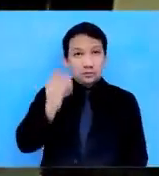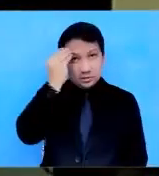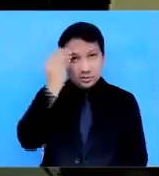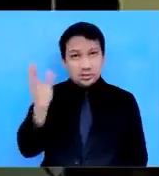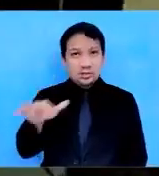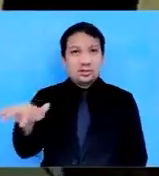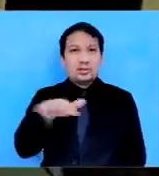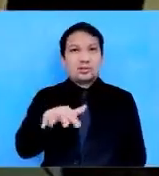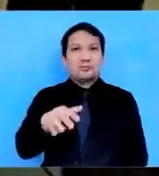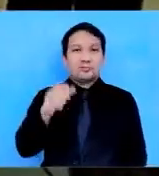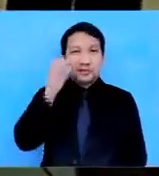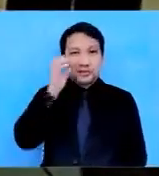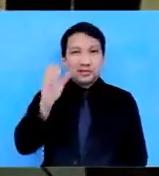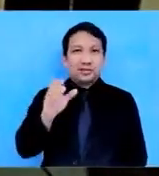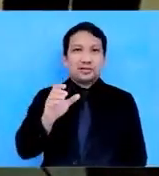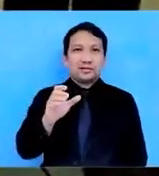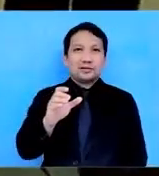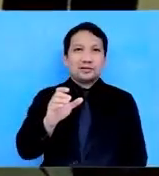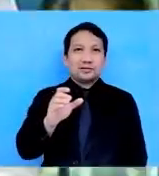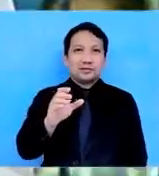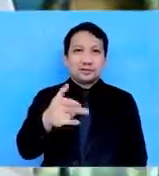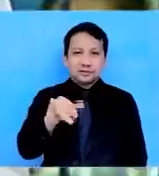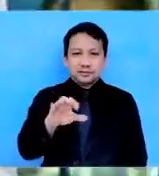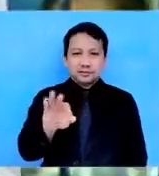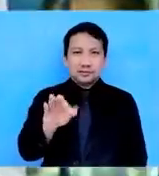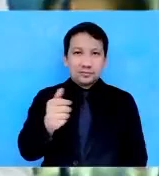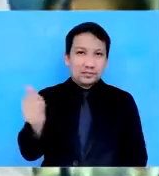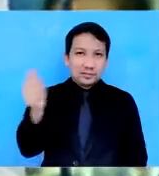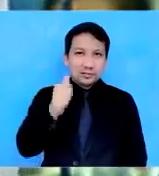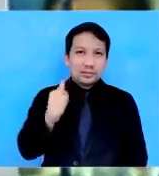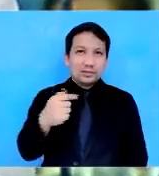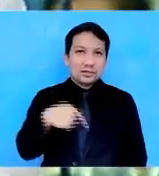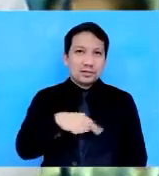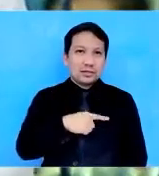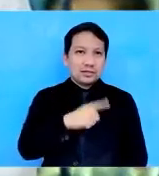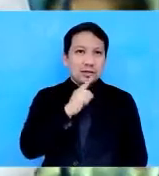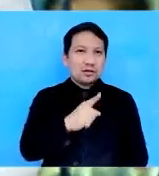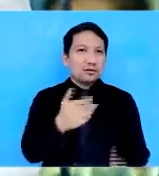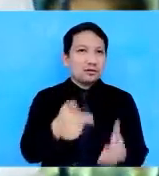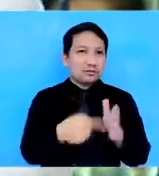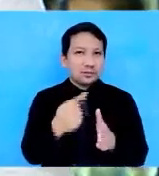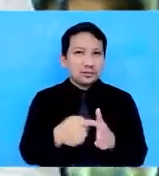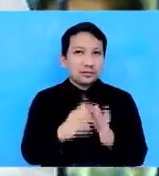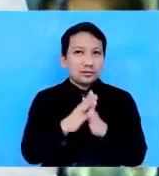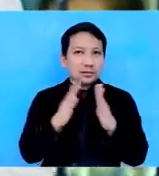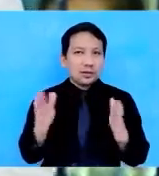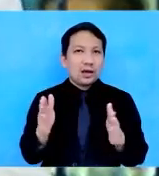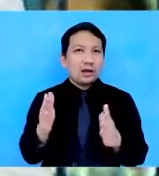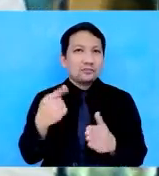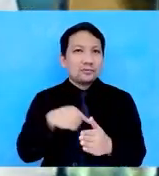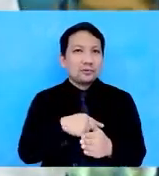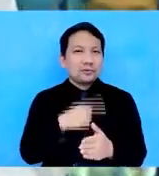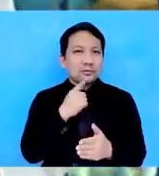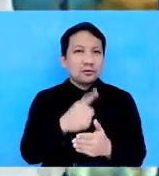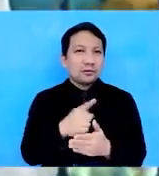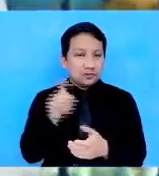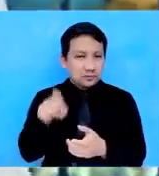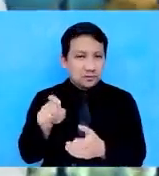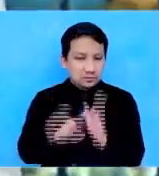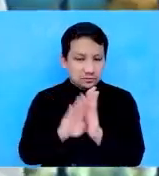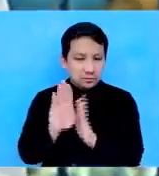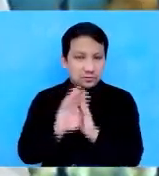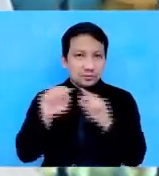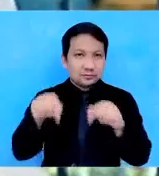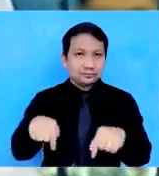Chief. Alam po namin sa LTO na medyo meron po kaming pagkukulang at malaki pa po ang aming kailangan